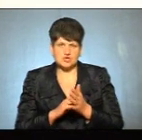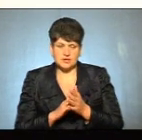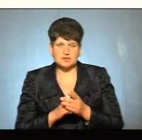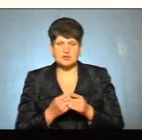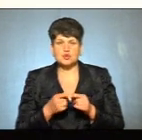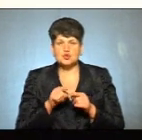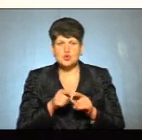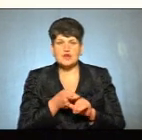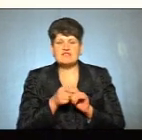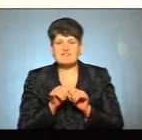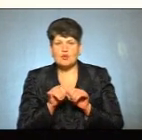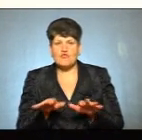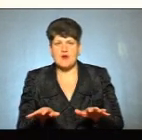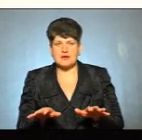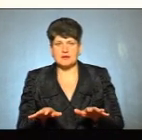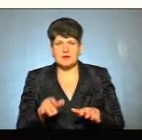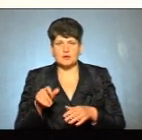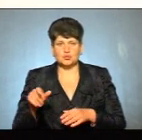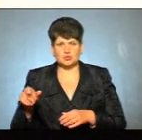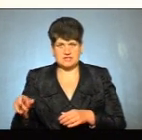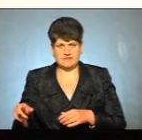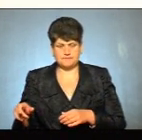такого інфікування людства.